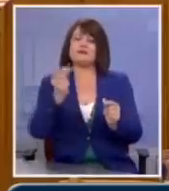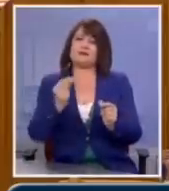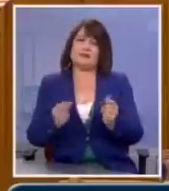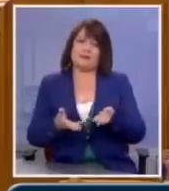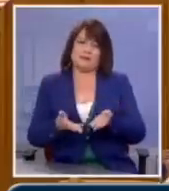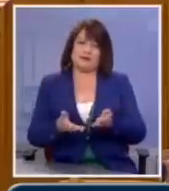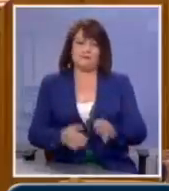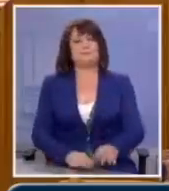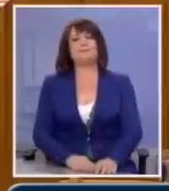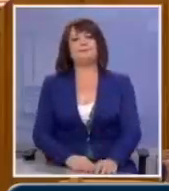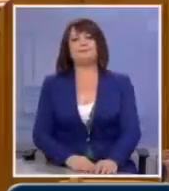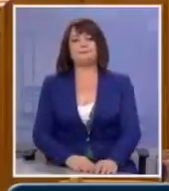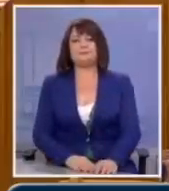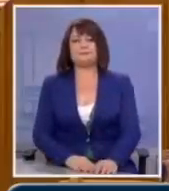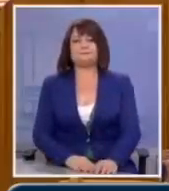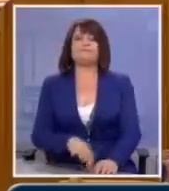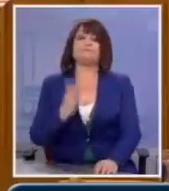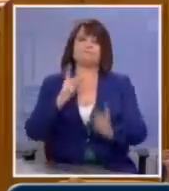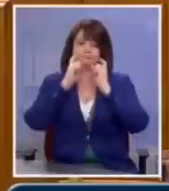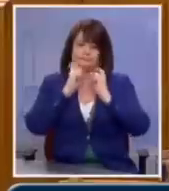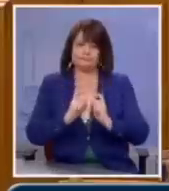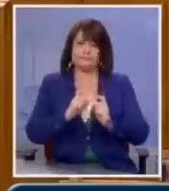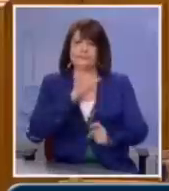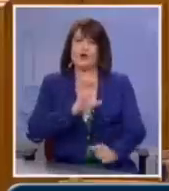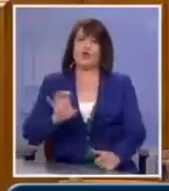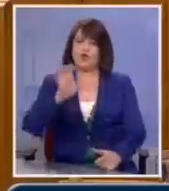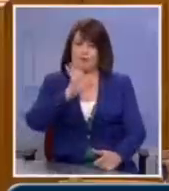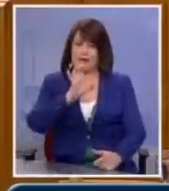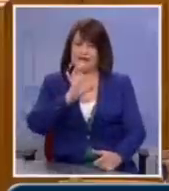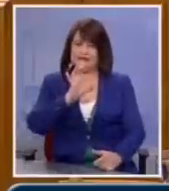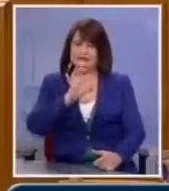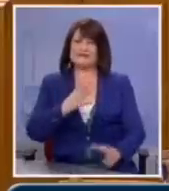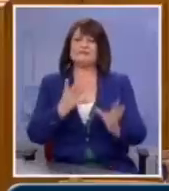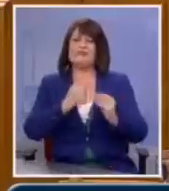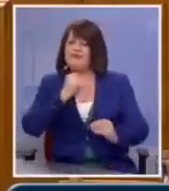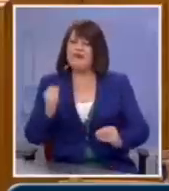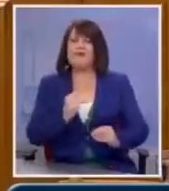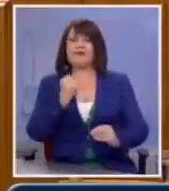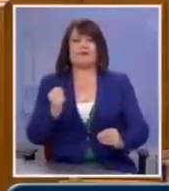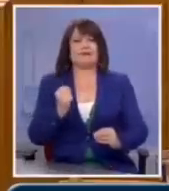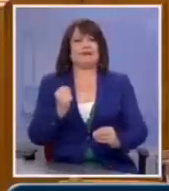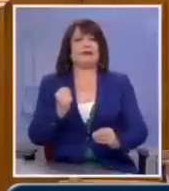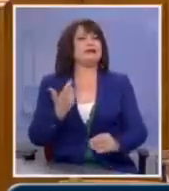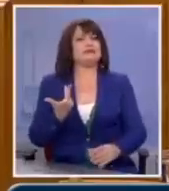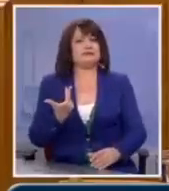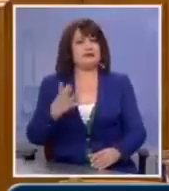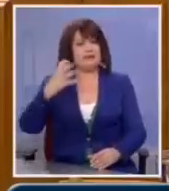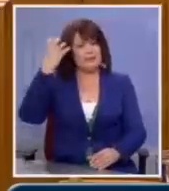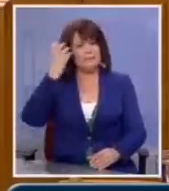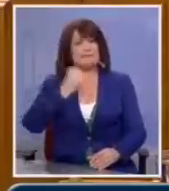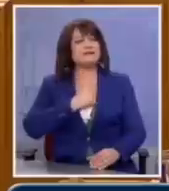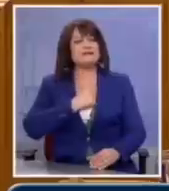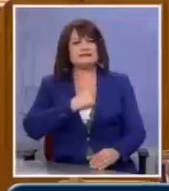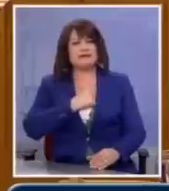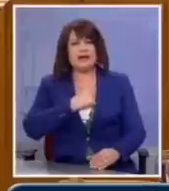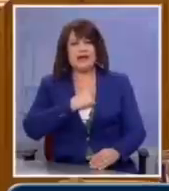ζητήματα. Έτσι υποχρεώθηκαν και χώρες που ήταν πολύ φανατικές της θεωρίας και